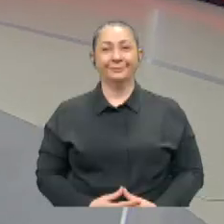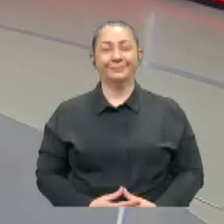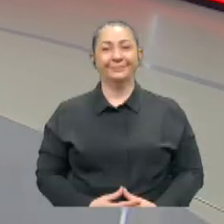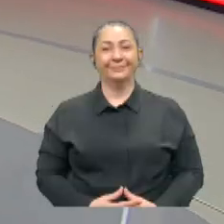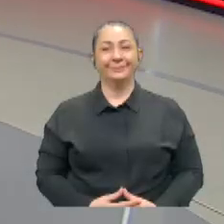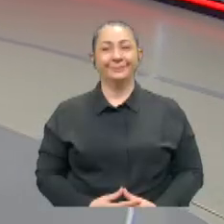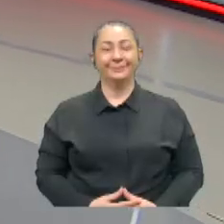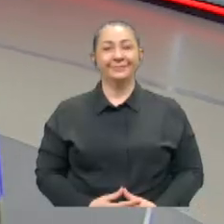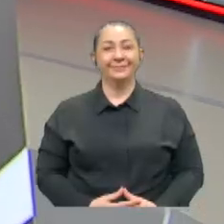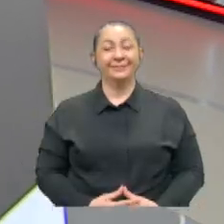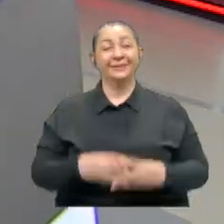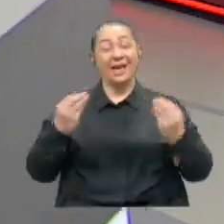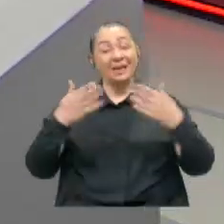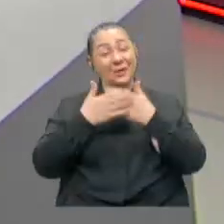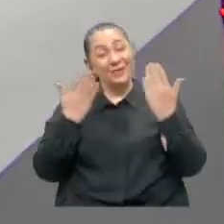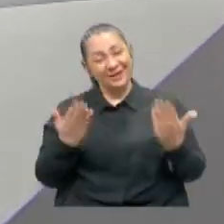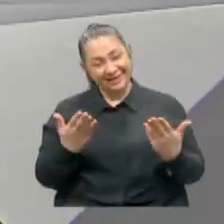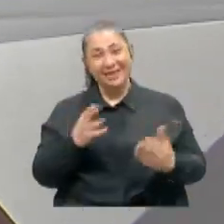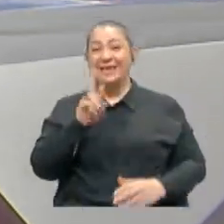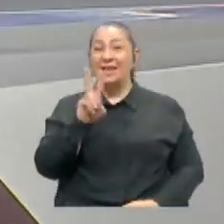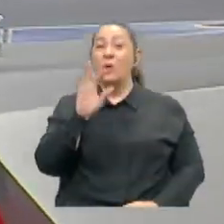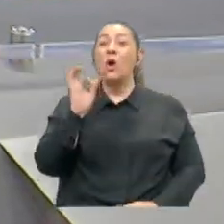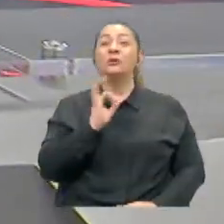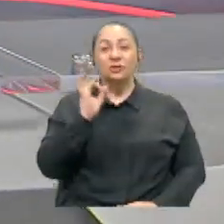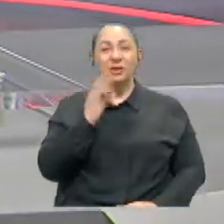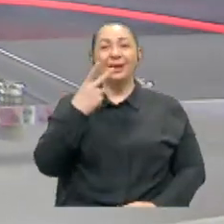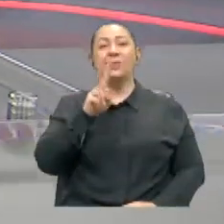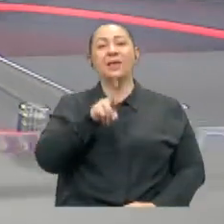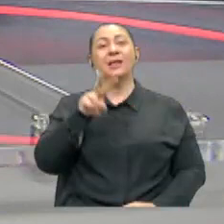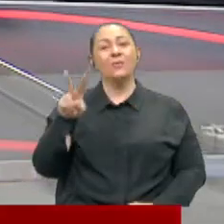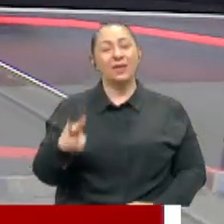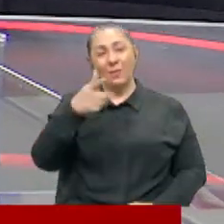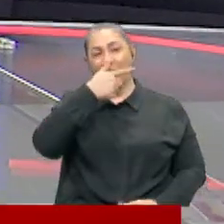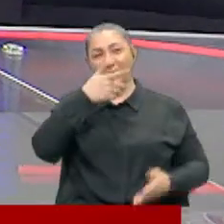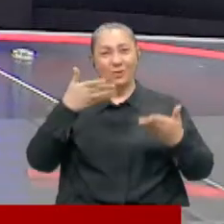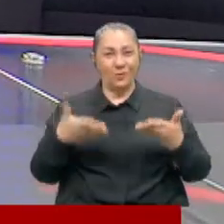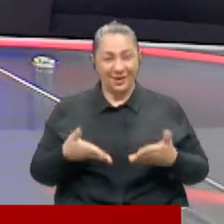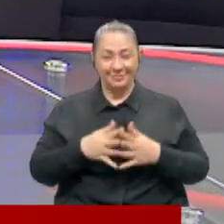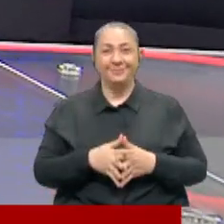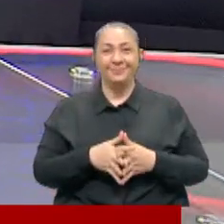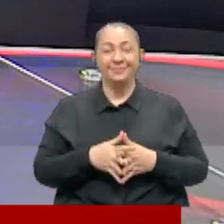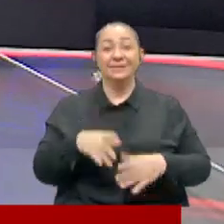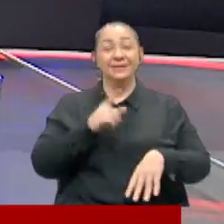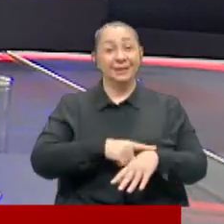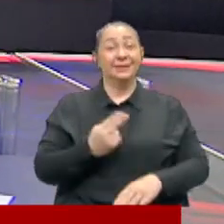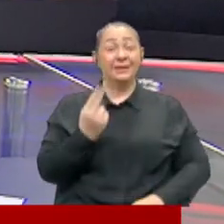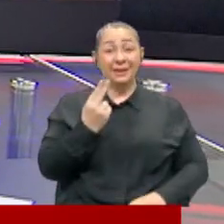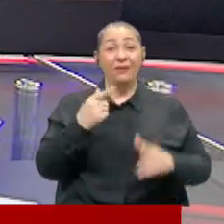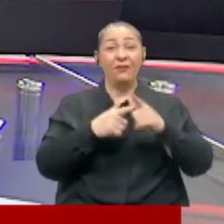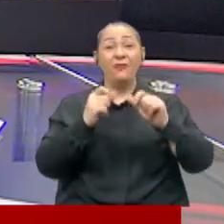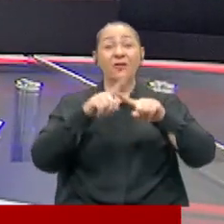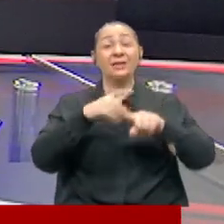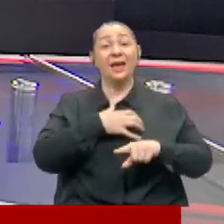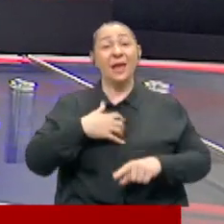en iyi akşamlar efendim 20 Ocak 2022 Perşembe saat 19